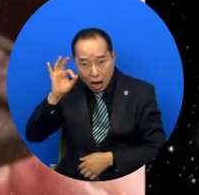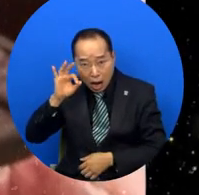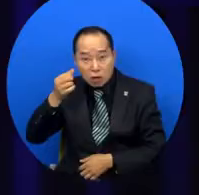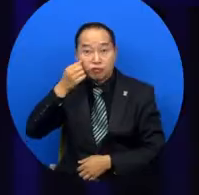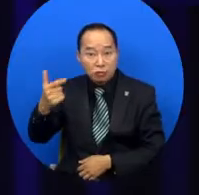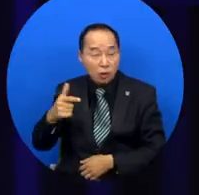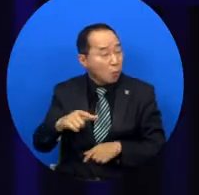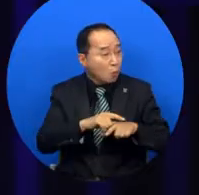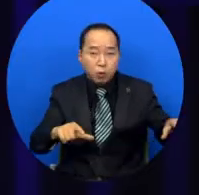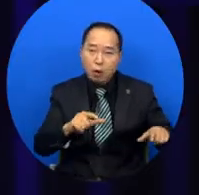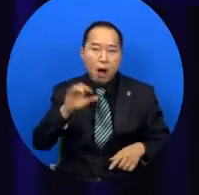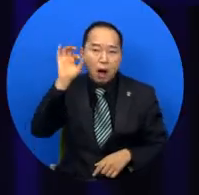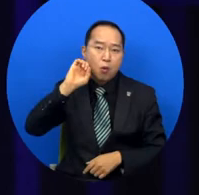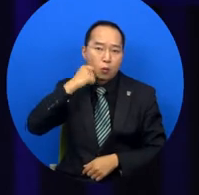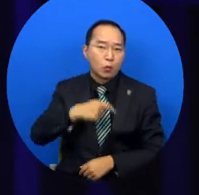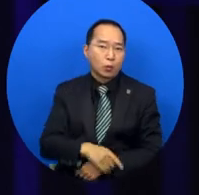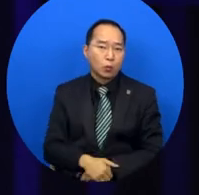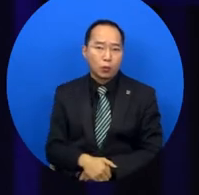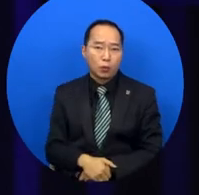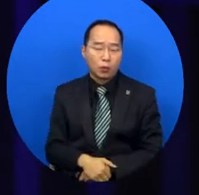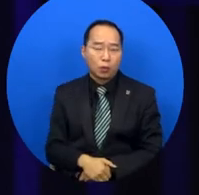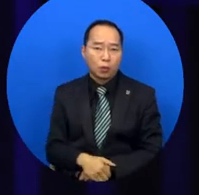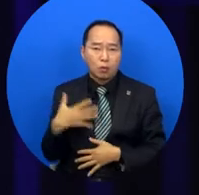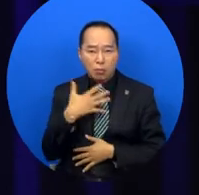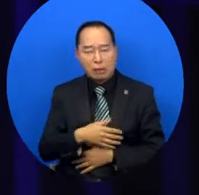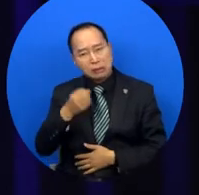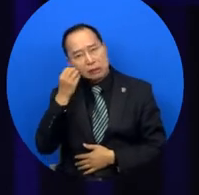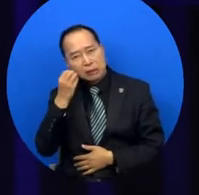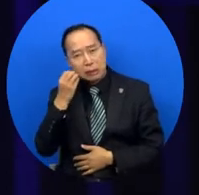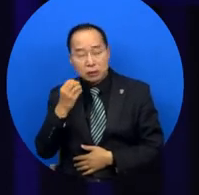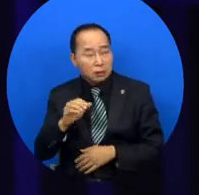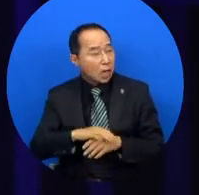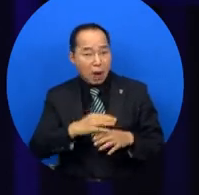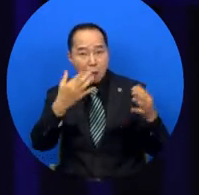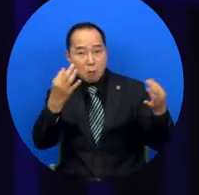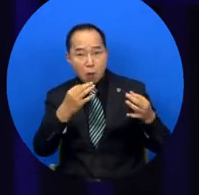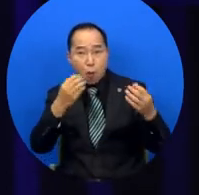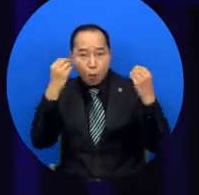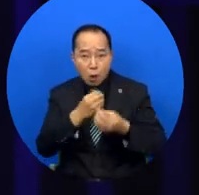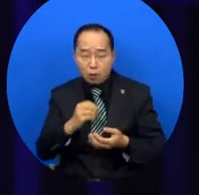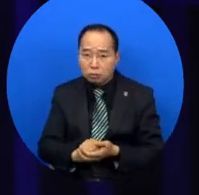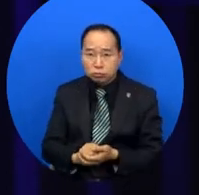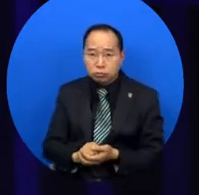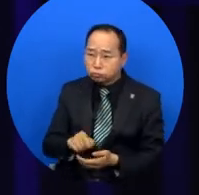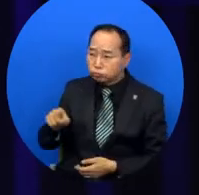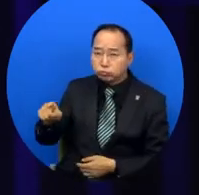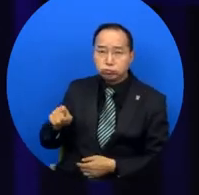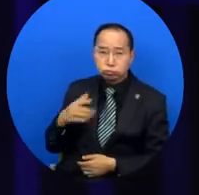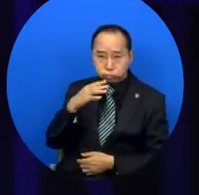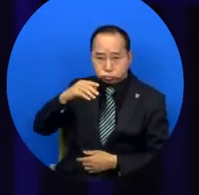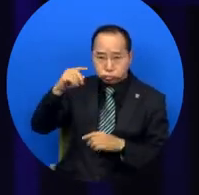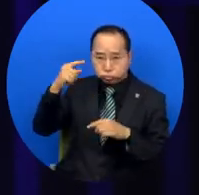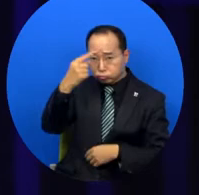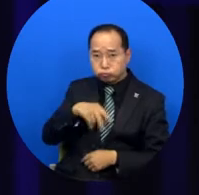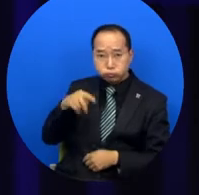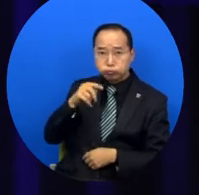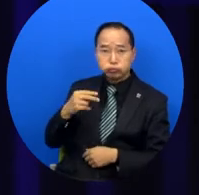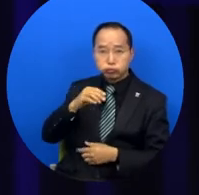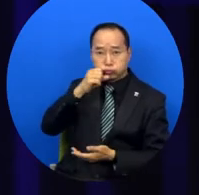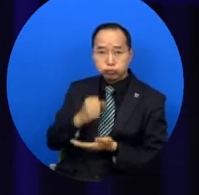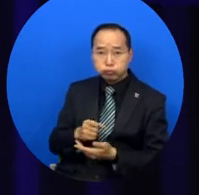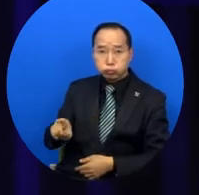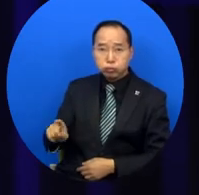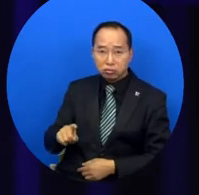걸리겠어. 그래서 이거를 모르시고 비실비실비실 이렇게 사시면서 온갖 오해란 오해는 다 받고 왜 멀쩡한데 왜